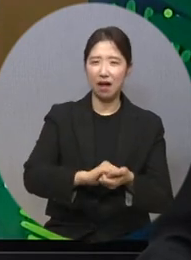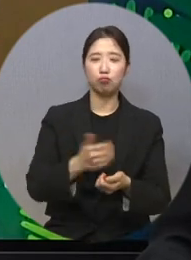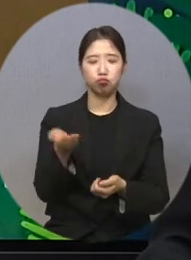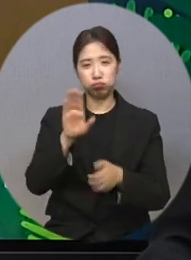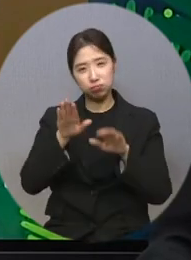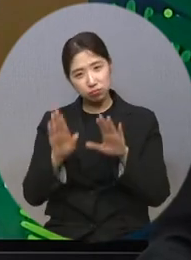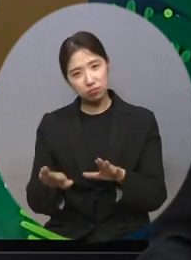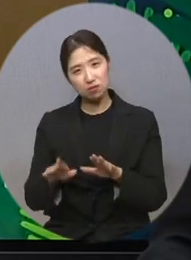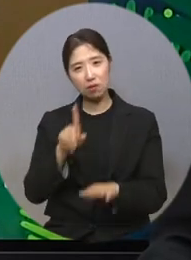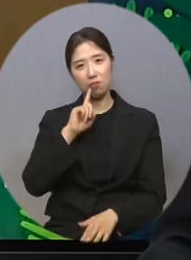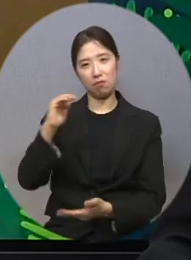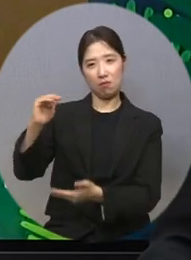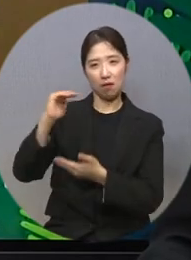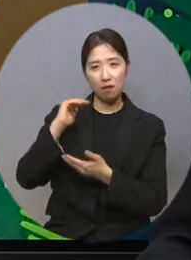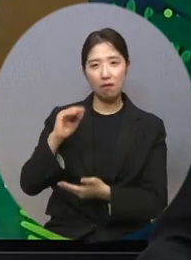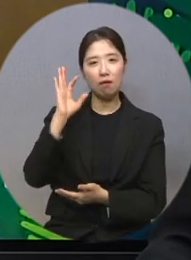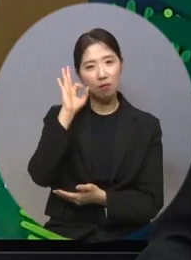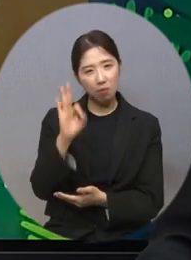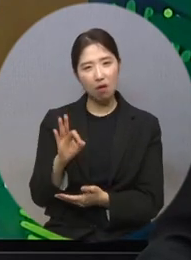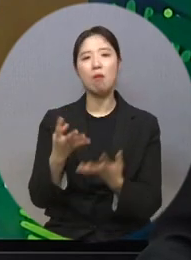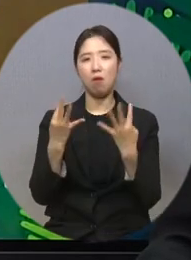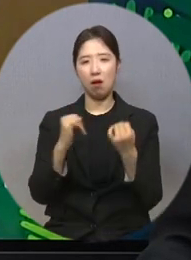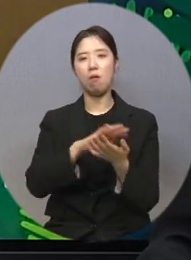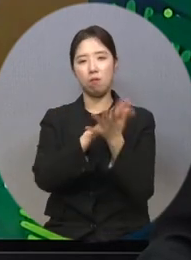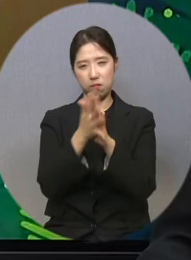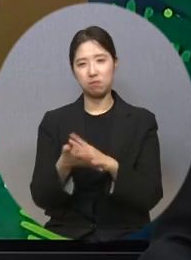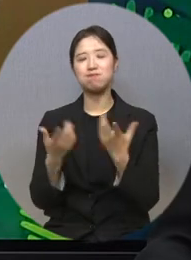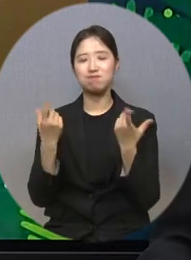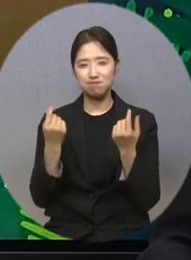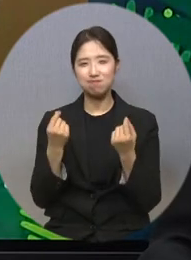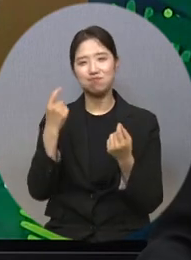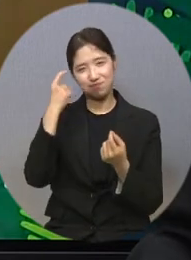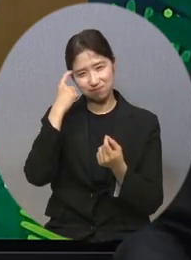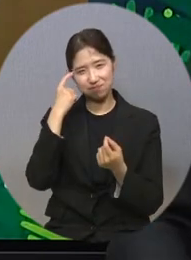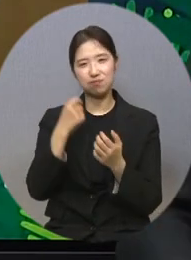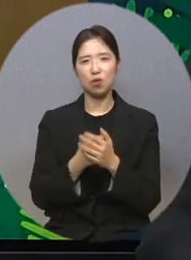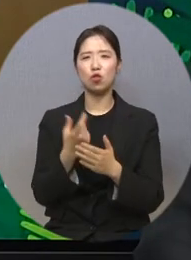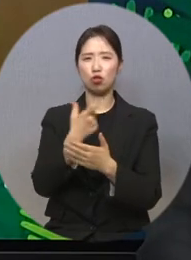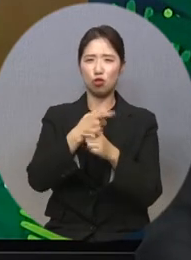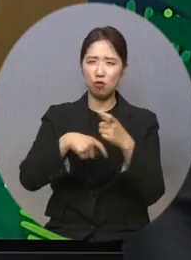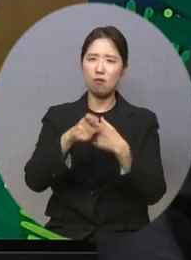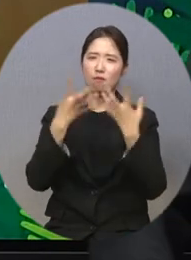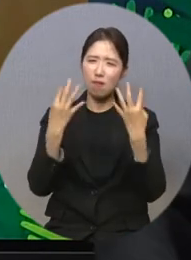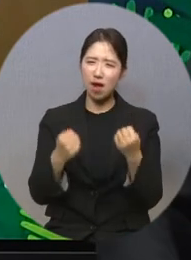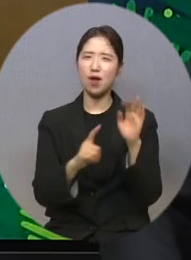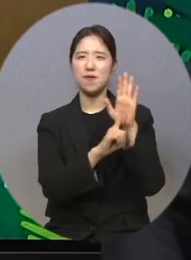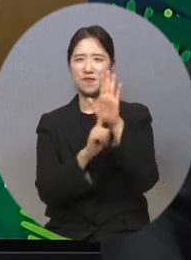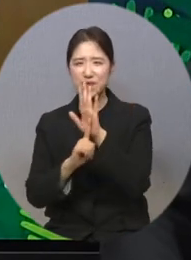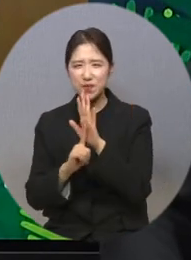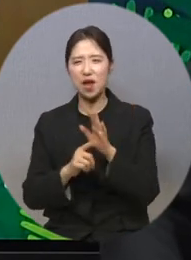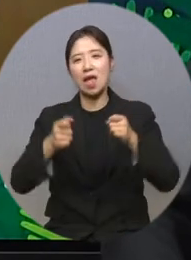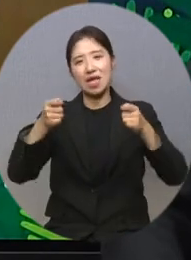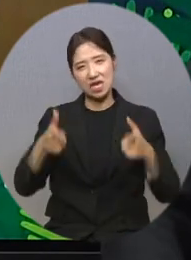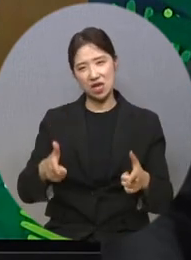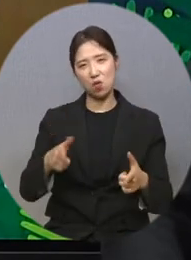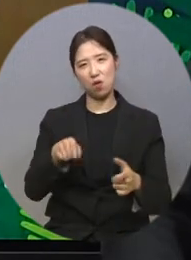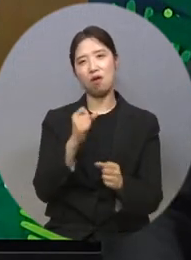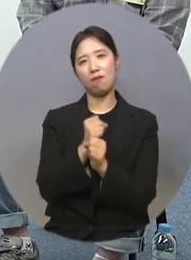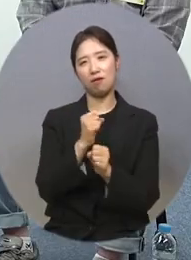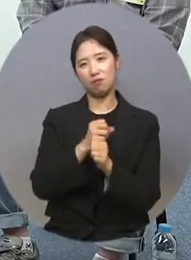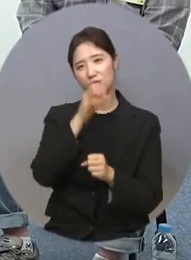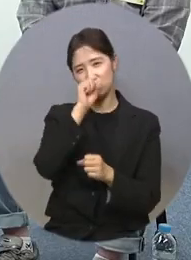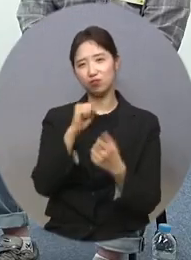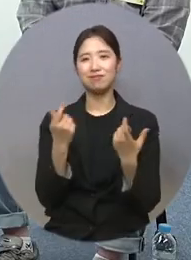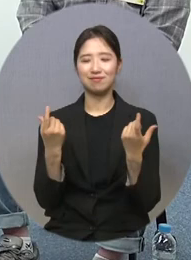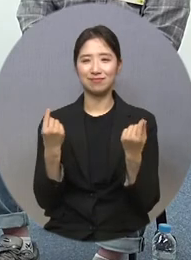지금 말씀 들으면서 이게 많이 변하고 있구나 그런 생각이 들고 더 많이 알려지고 더 많은 기회를 서로서로 창출하면 좋겠다